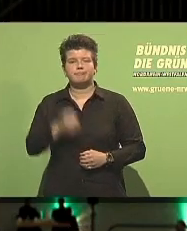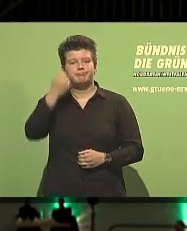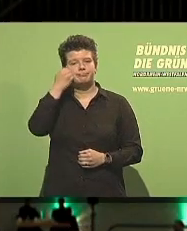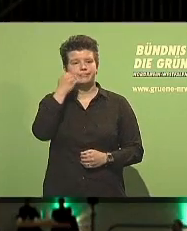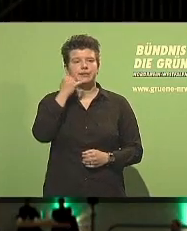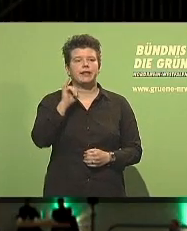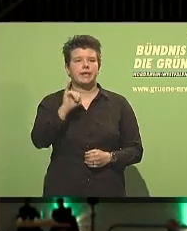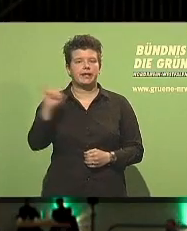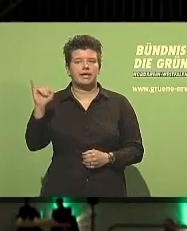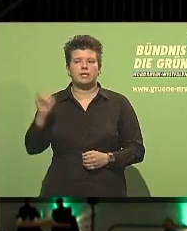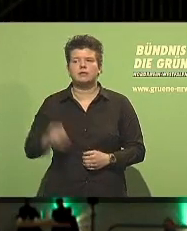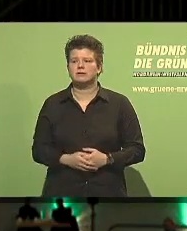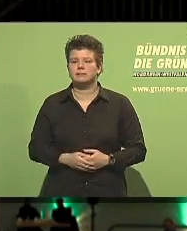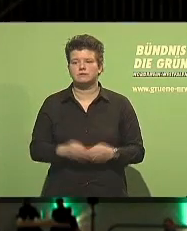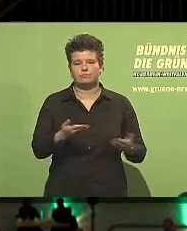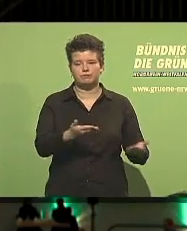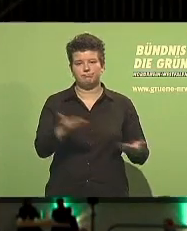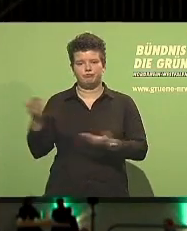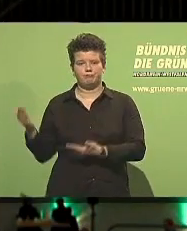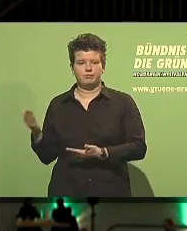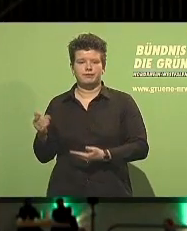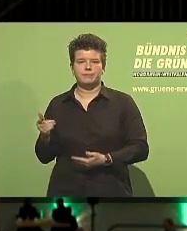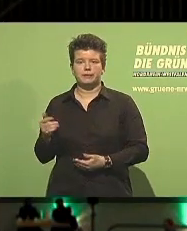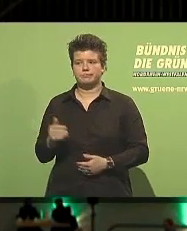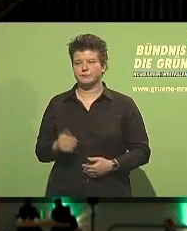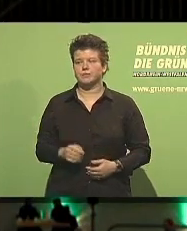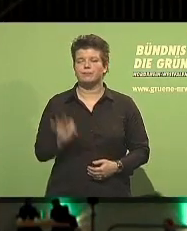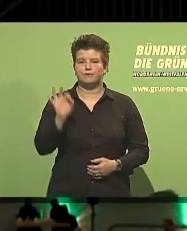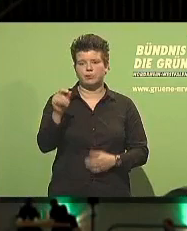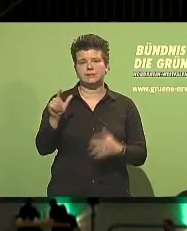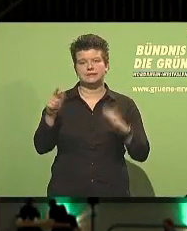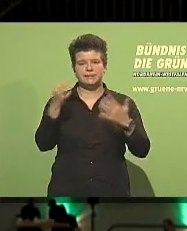Vorstellungsrede. Irene, du hast 7 Minuten.